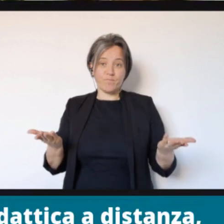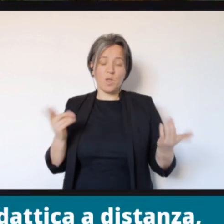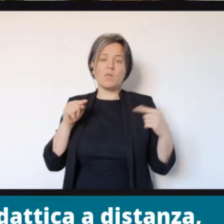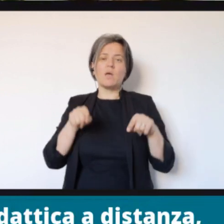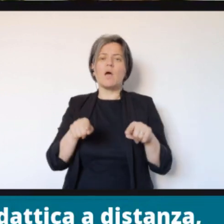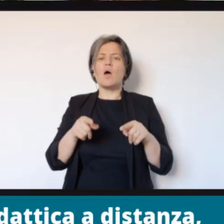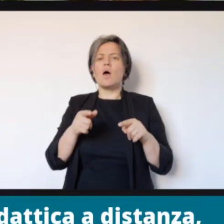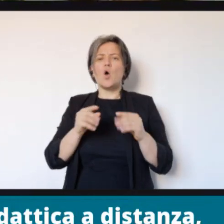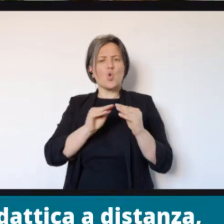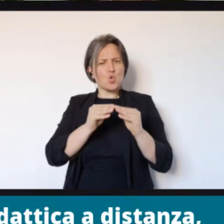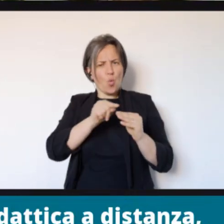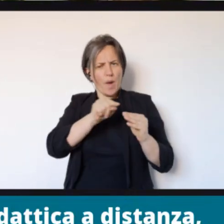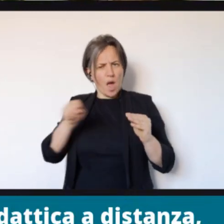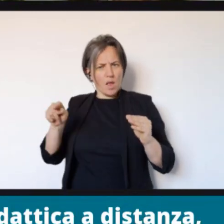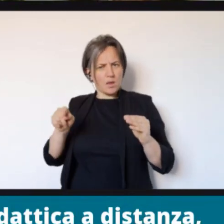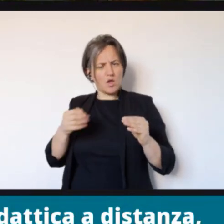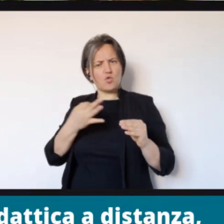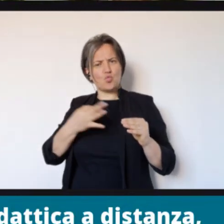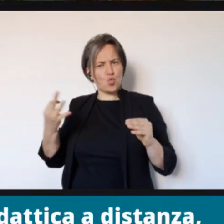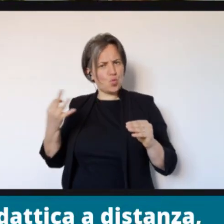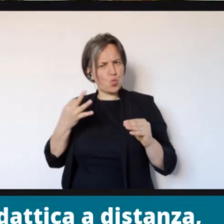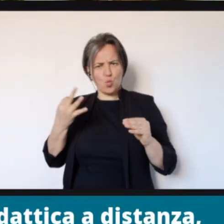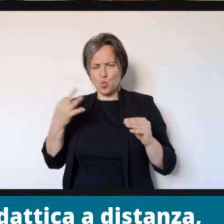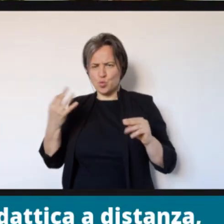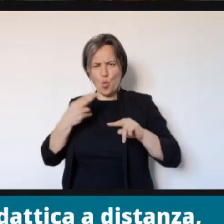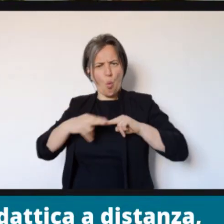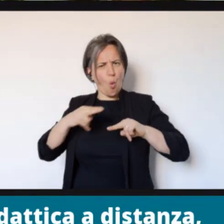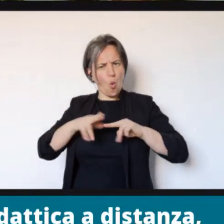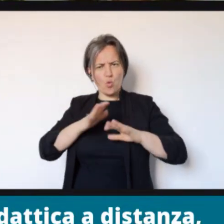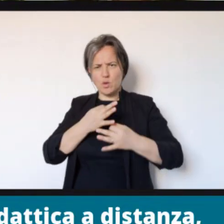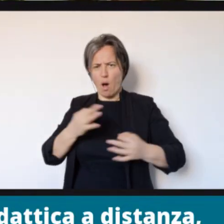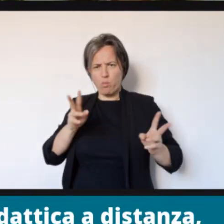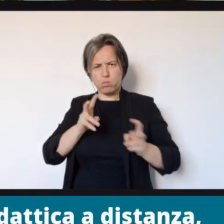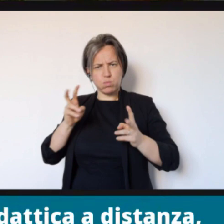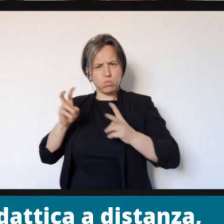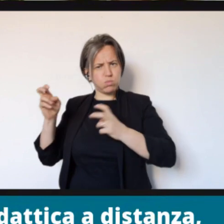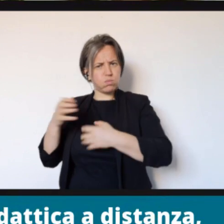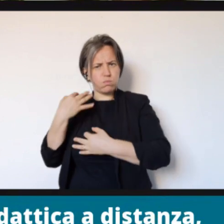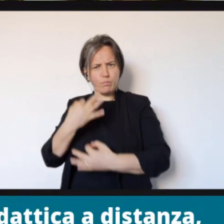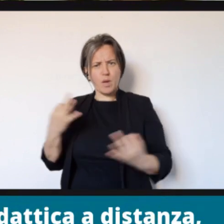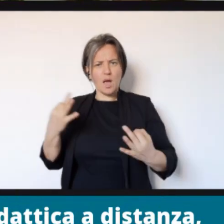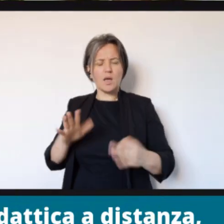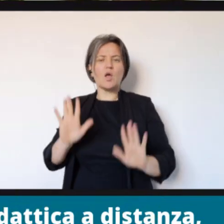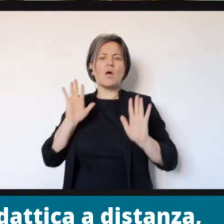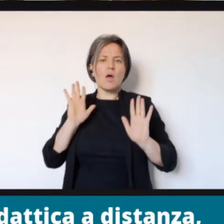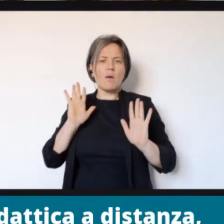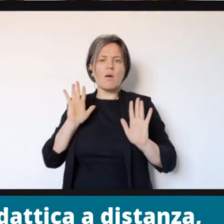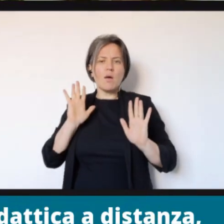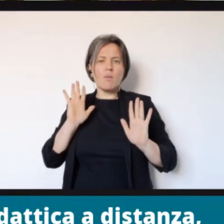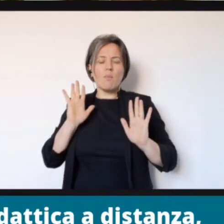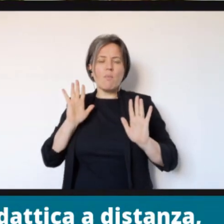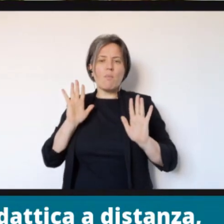È giusto usare questi strumenti, è giusto anche